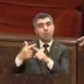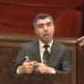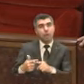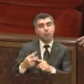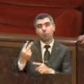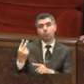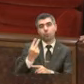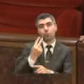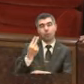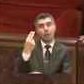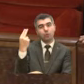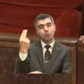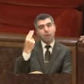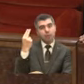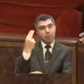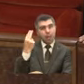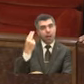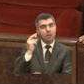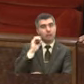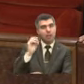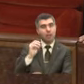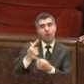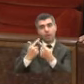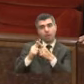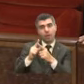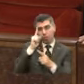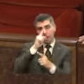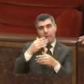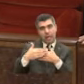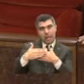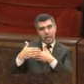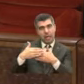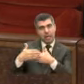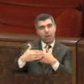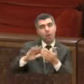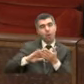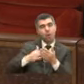مؤسستين، كليه متعدده التخصصات والو ان سي جي اللي غادي يكون ان شاء الله في ايت قمره،